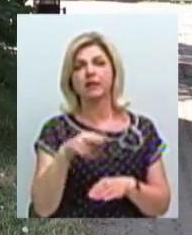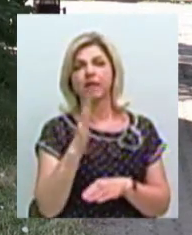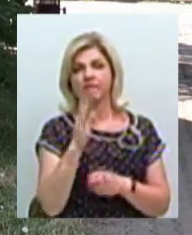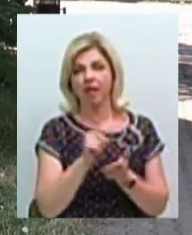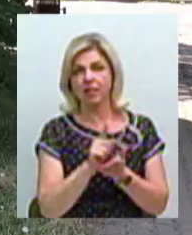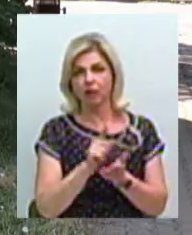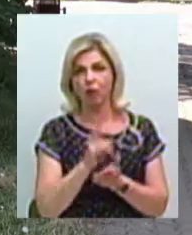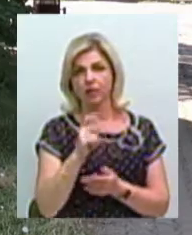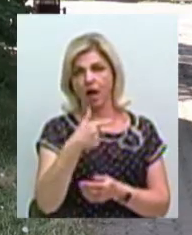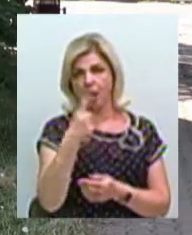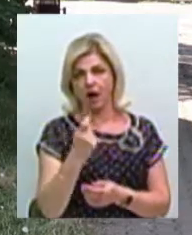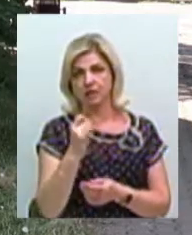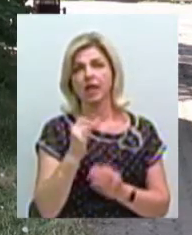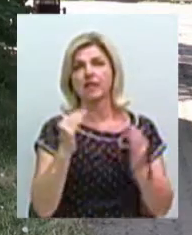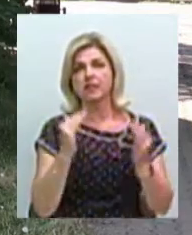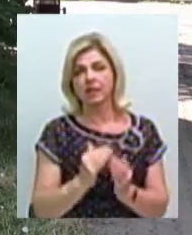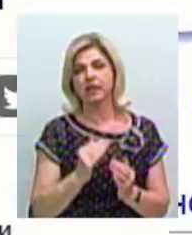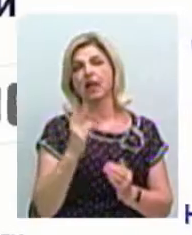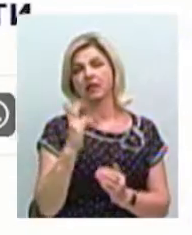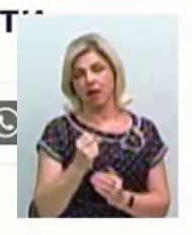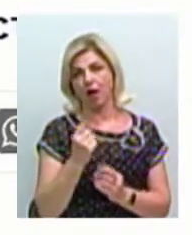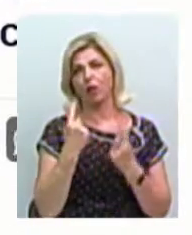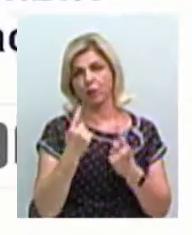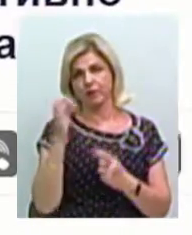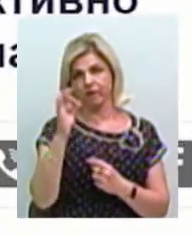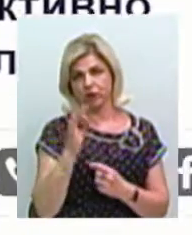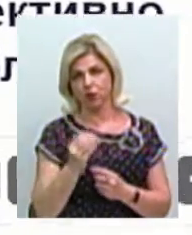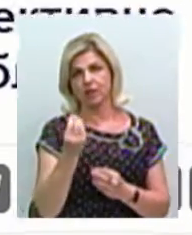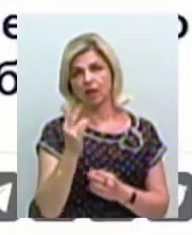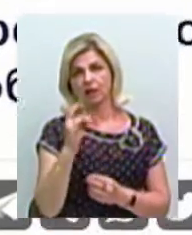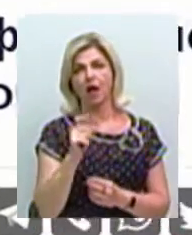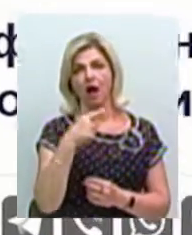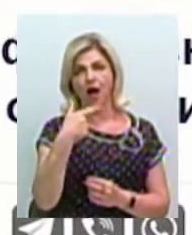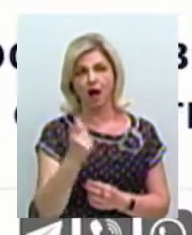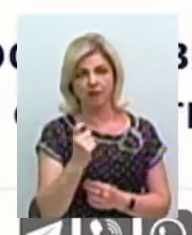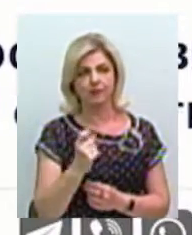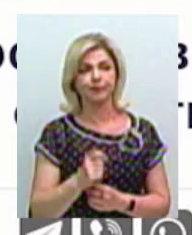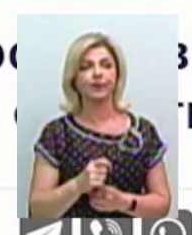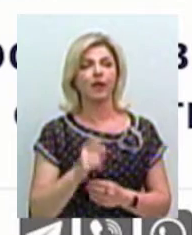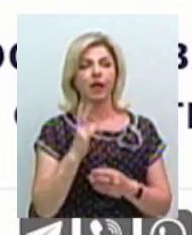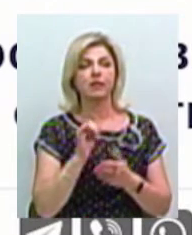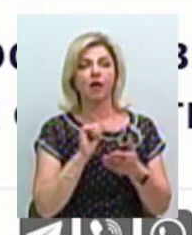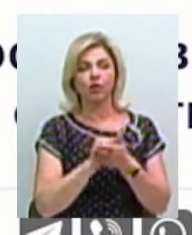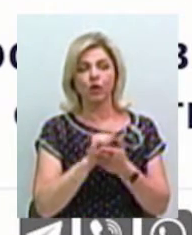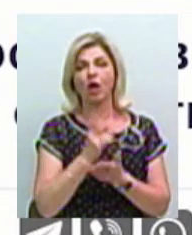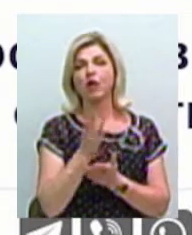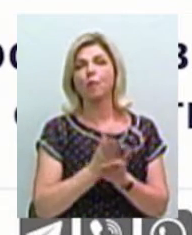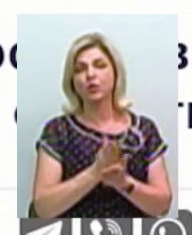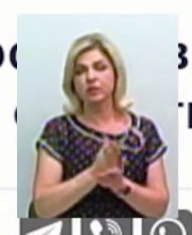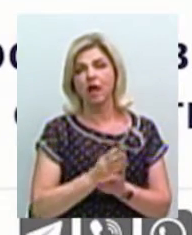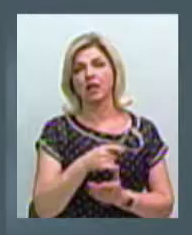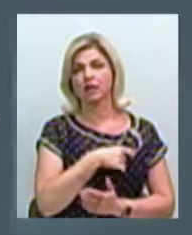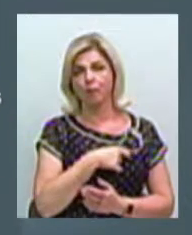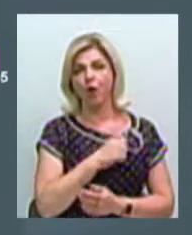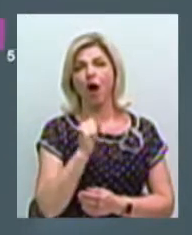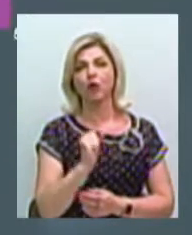значить знизити на 20% ціну на газ. За даними аналітичного порталу «Слово і діло», на посаді народного депутата України